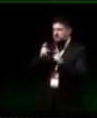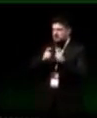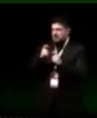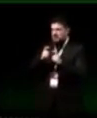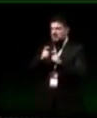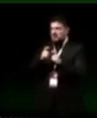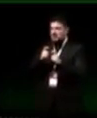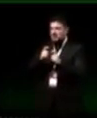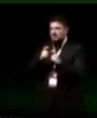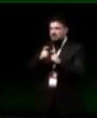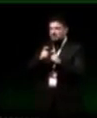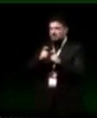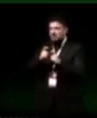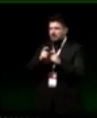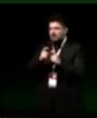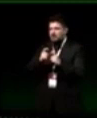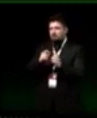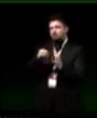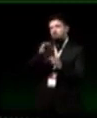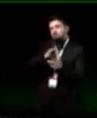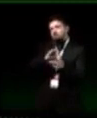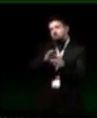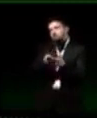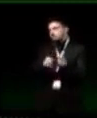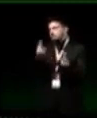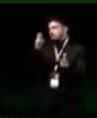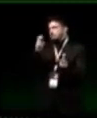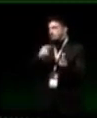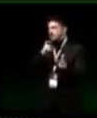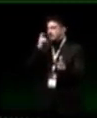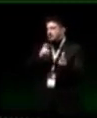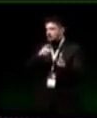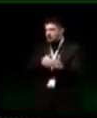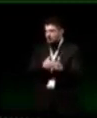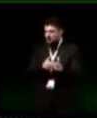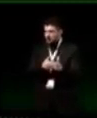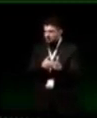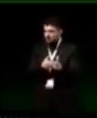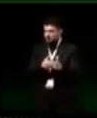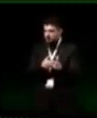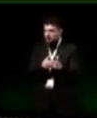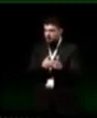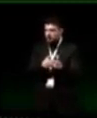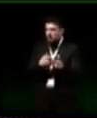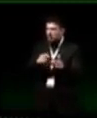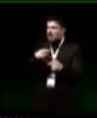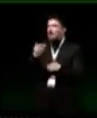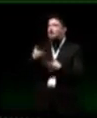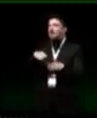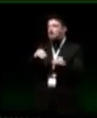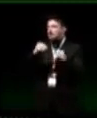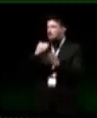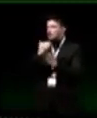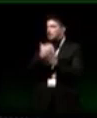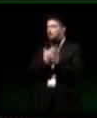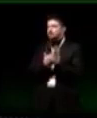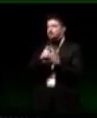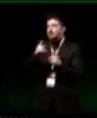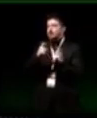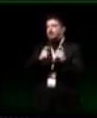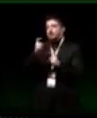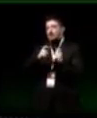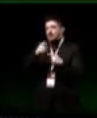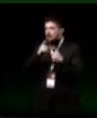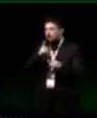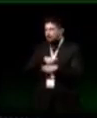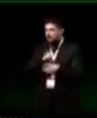oggi, di mettere al centro 2, 3, 4 temi di discussione, lo faremo a partire dalla conferenza programmatica del PD di Napoli, ma di